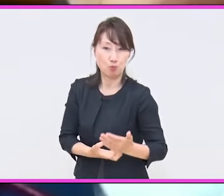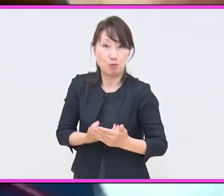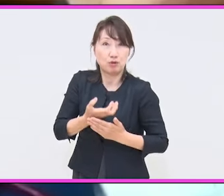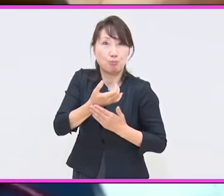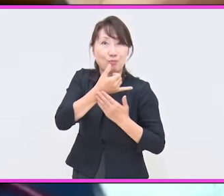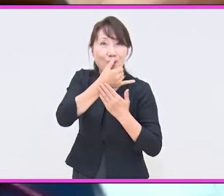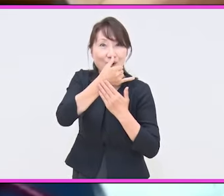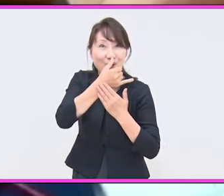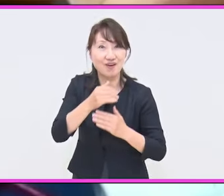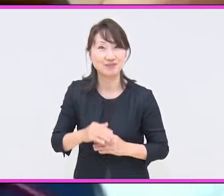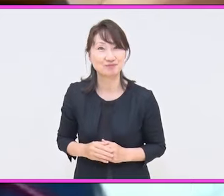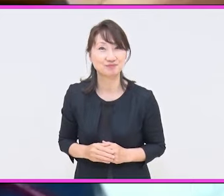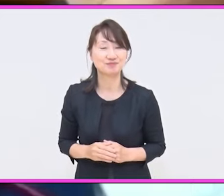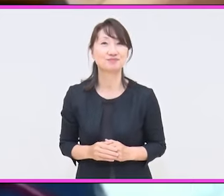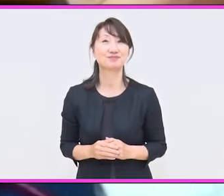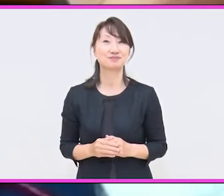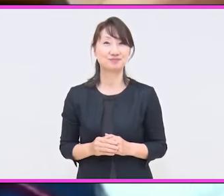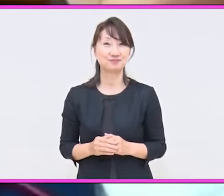てきたんですか？